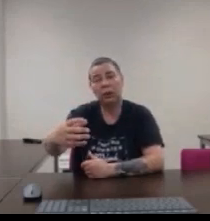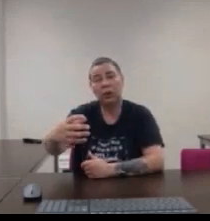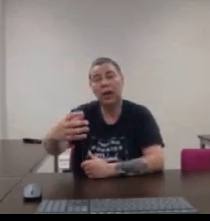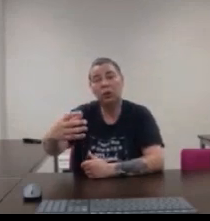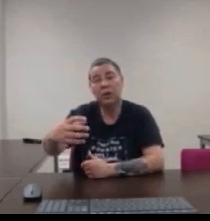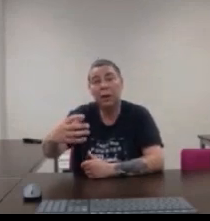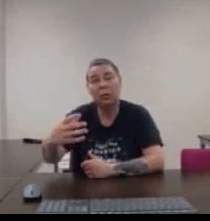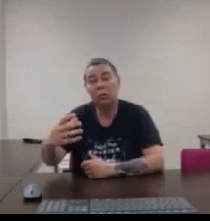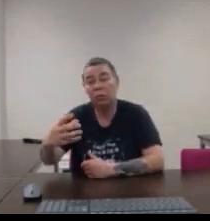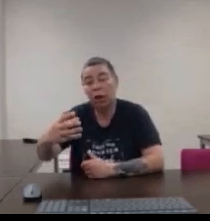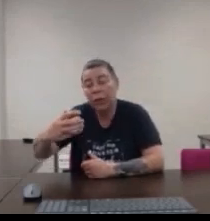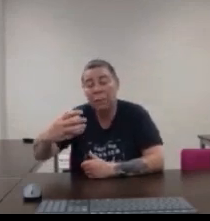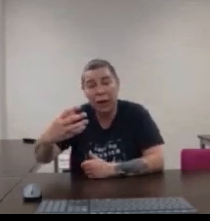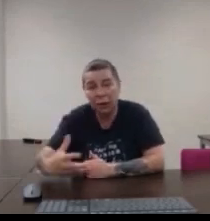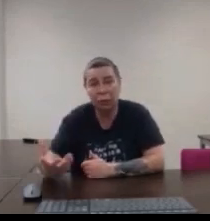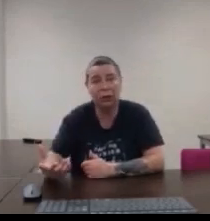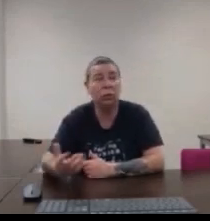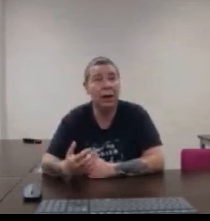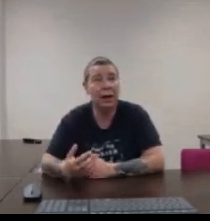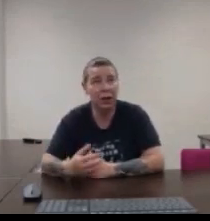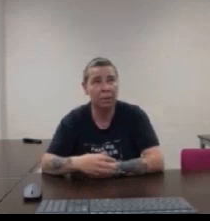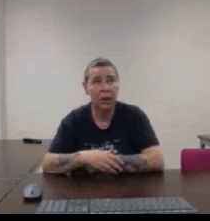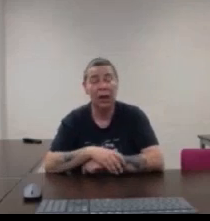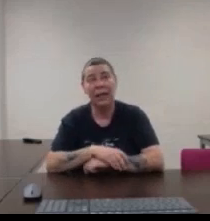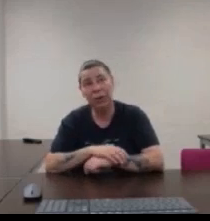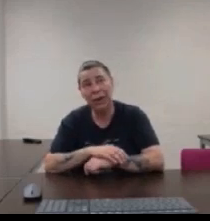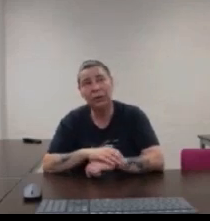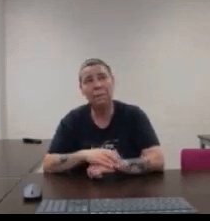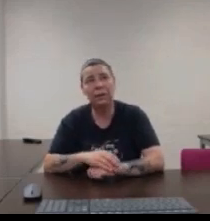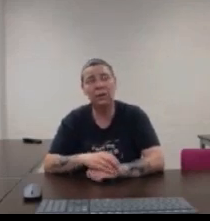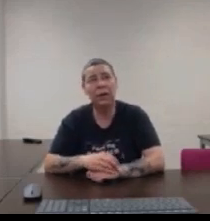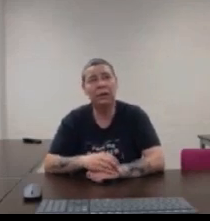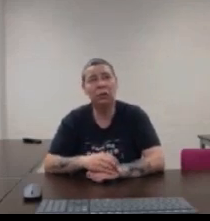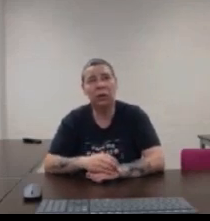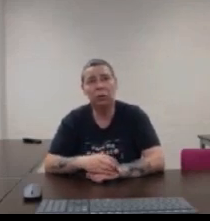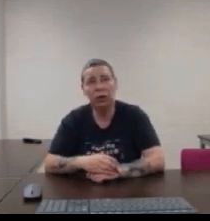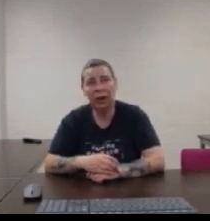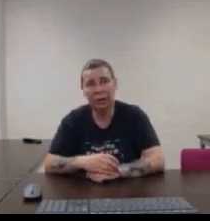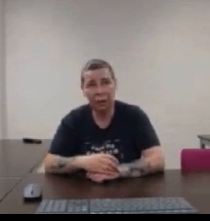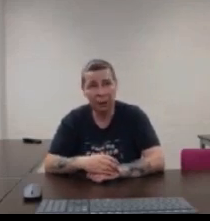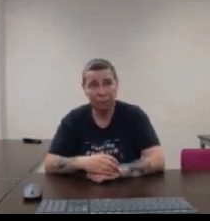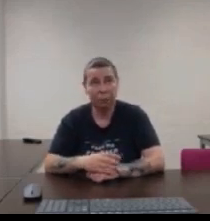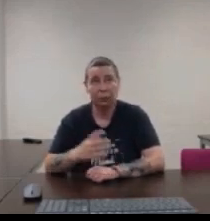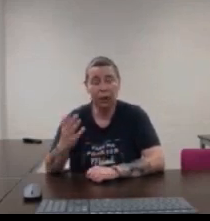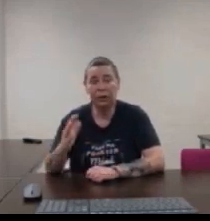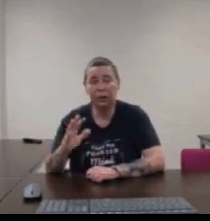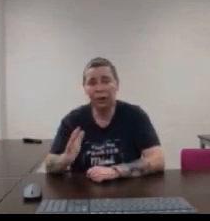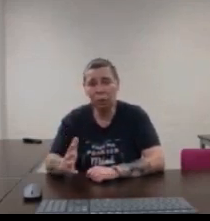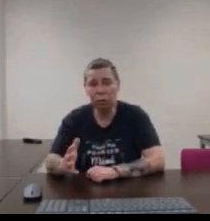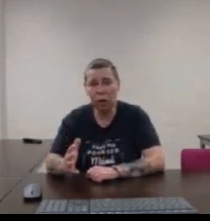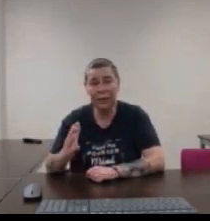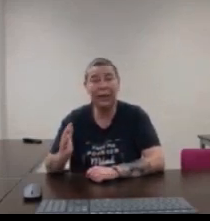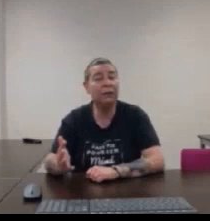autres que quand on va tenir un objet, ben comme on n'a pas la force, on risque de le lâcher. Et puis la deuxième particularité du syndrome du canal carpien,